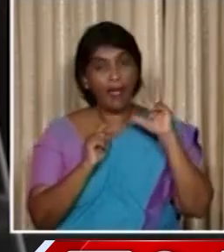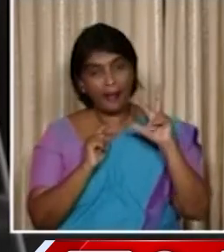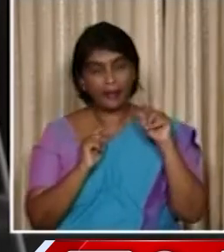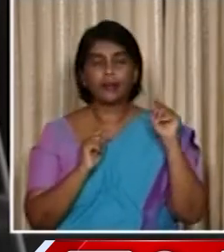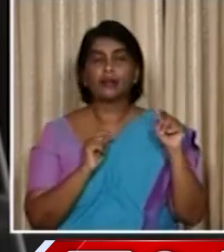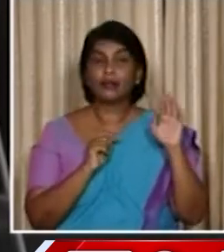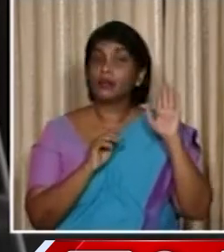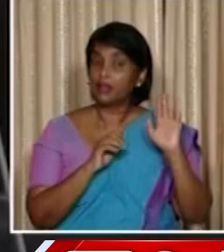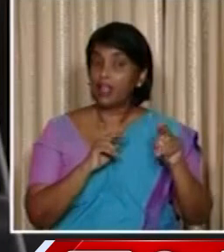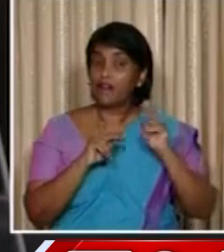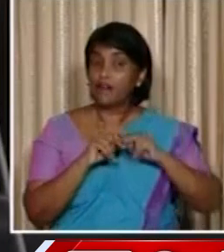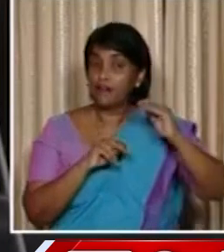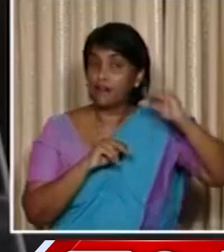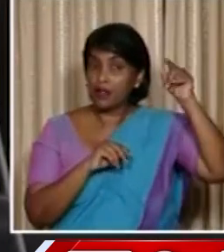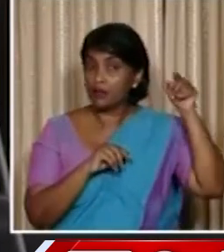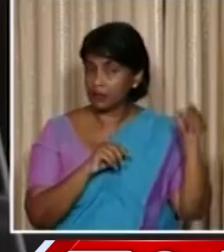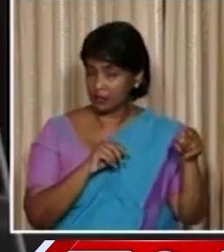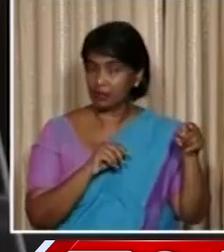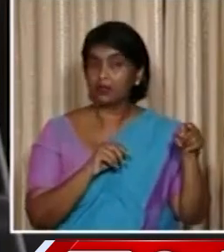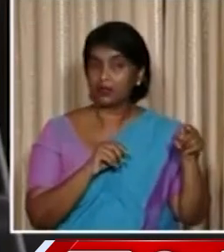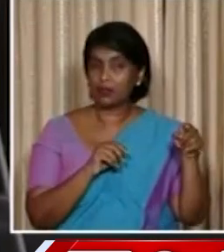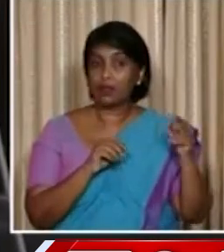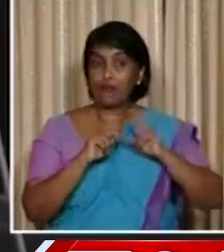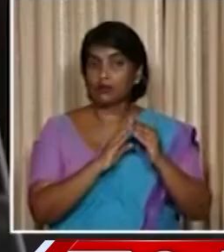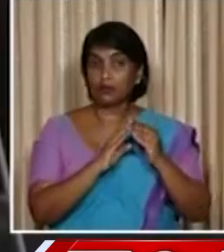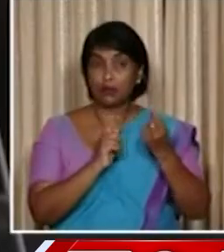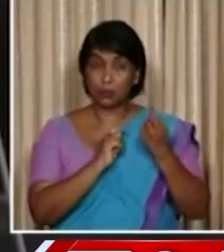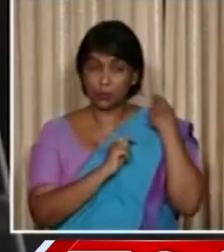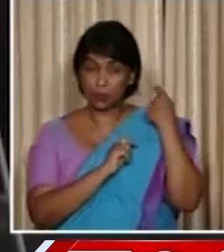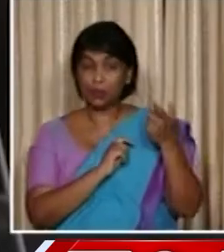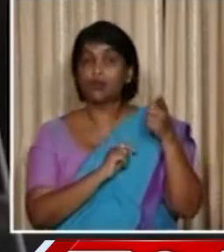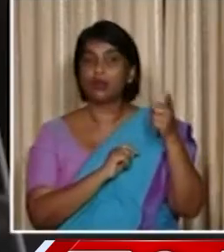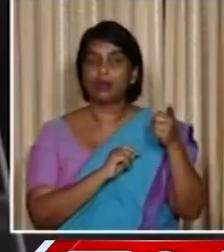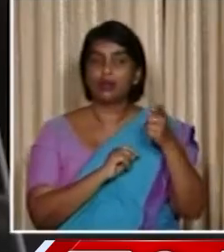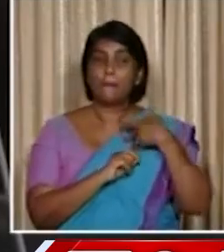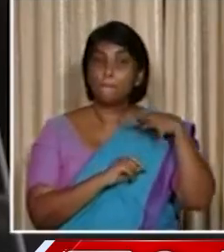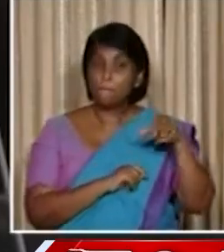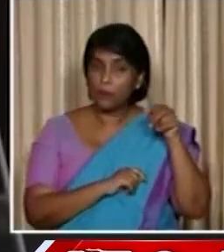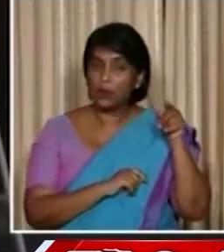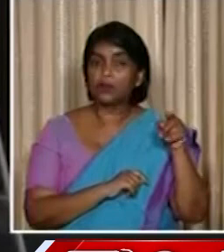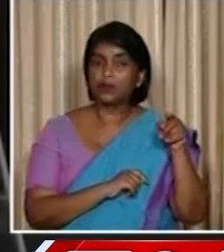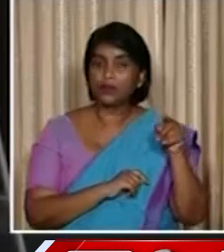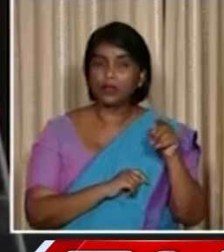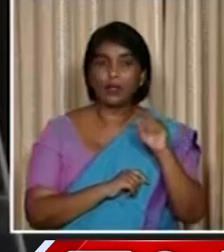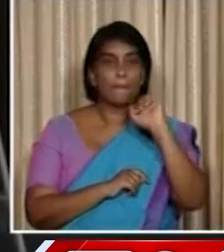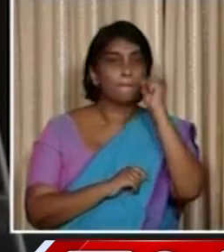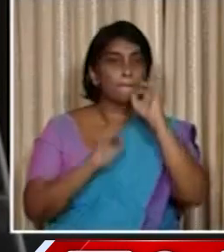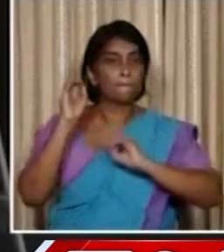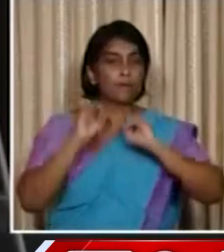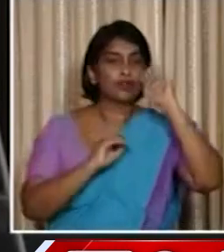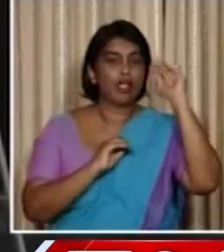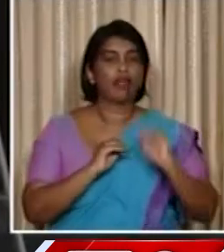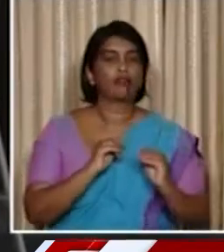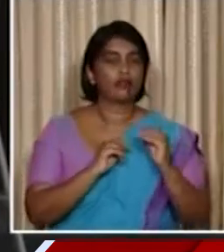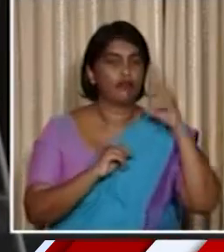යනවා හැබැයි අර අපාර්ට්මන්ට් කොම්ප්ලෙක්ස් කියලා තියෙන්නේ තට්ටු නිවාස ඒවයි පාවිච්චි කරන කට්ටියට 50%ක් අඩුවෙන් තියෙන